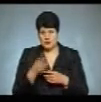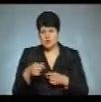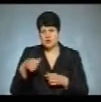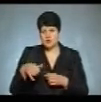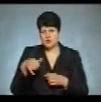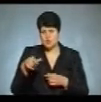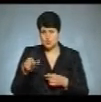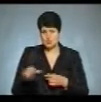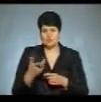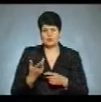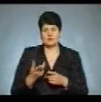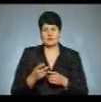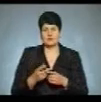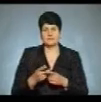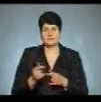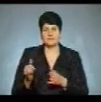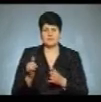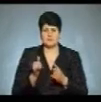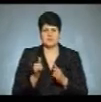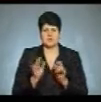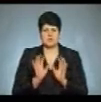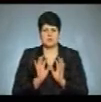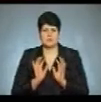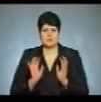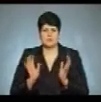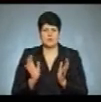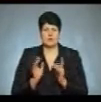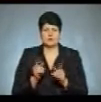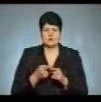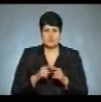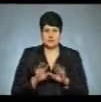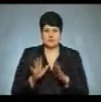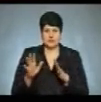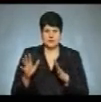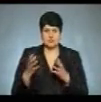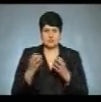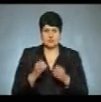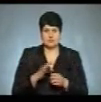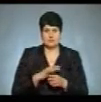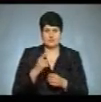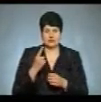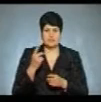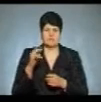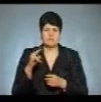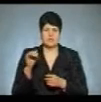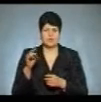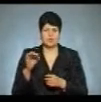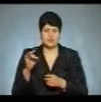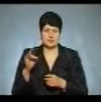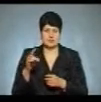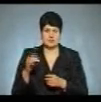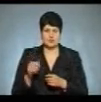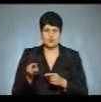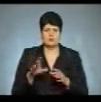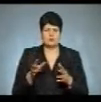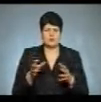сумку, забезпечили охорону місця події та викликали слідчу оперативну групу. І приходить орієнтування, що ще був один підозрюваний. Його вже було затримано